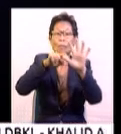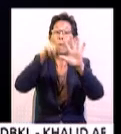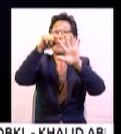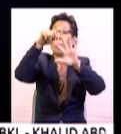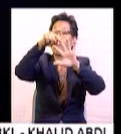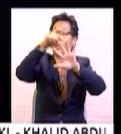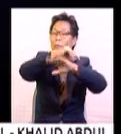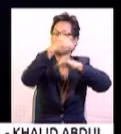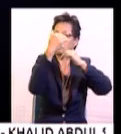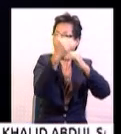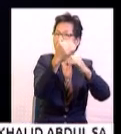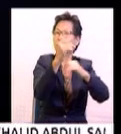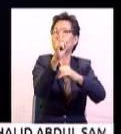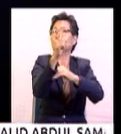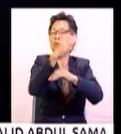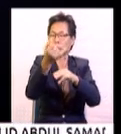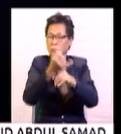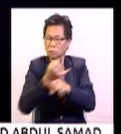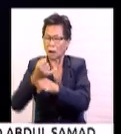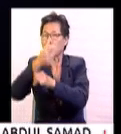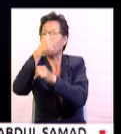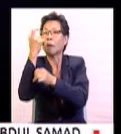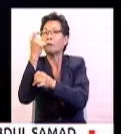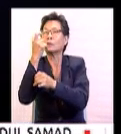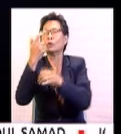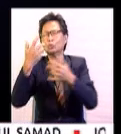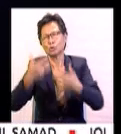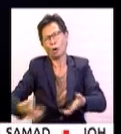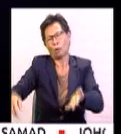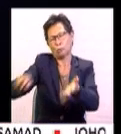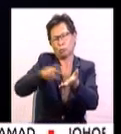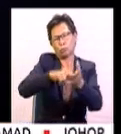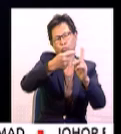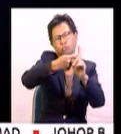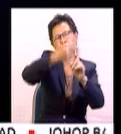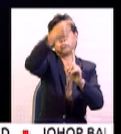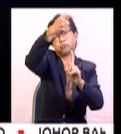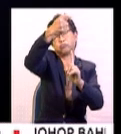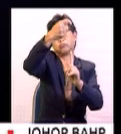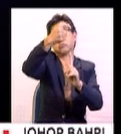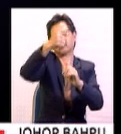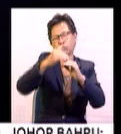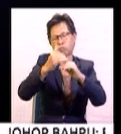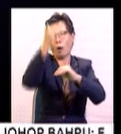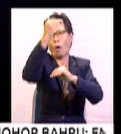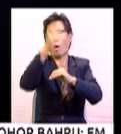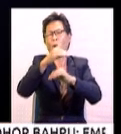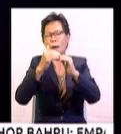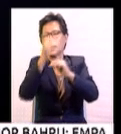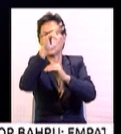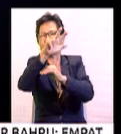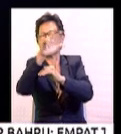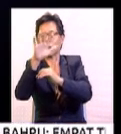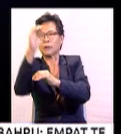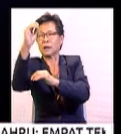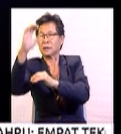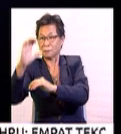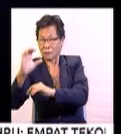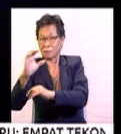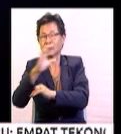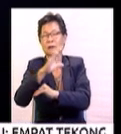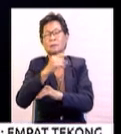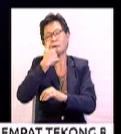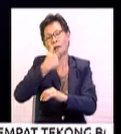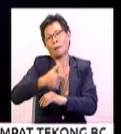tahap 1, yakni berjaga-jaga berikutan telah pun mencatatkan suhu maksima hari melebihi 35 darjah Celsius